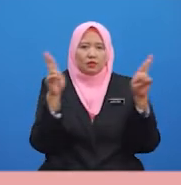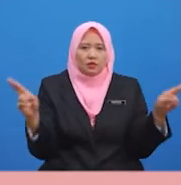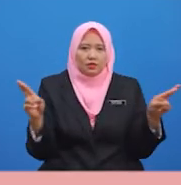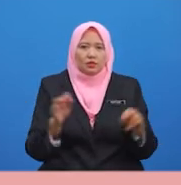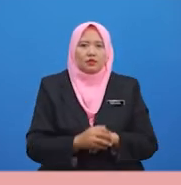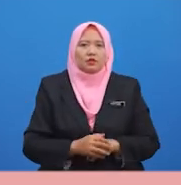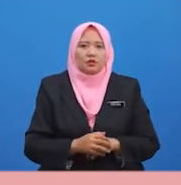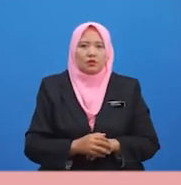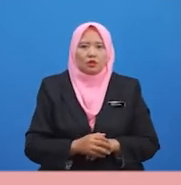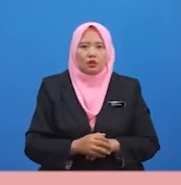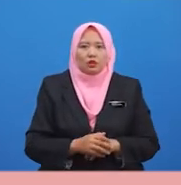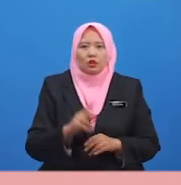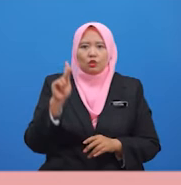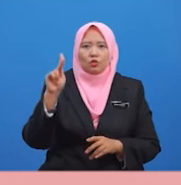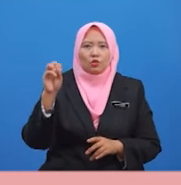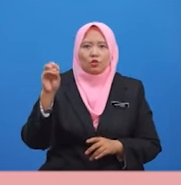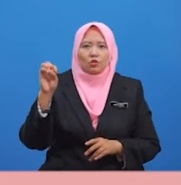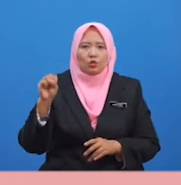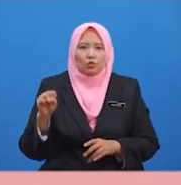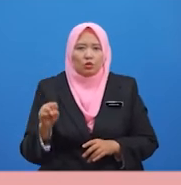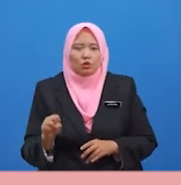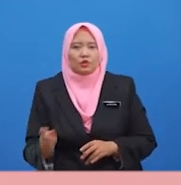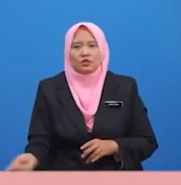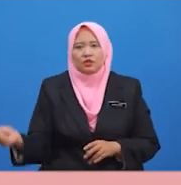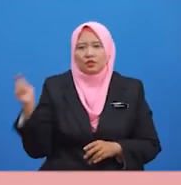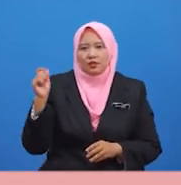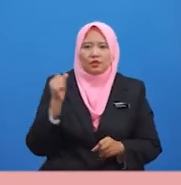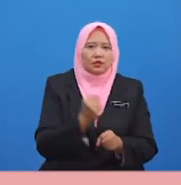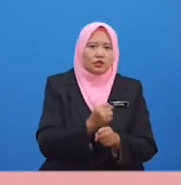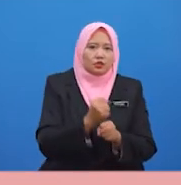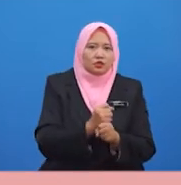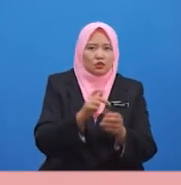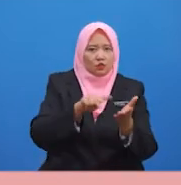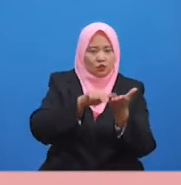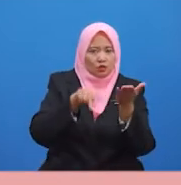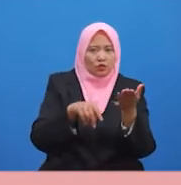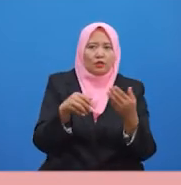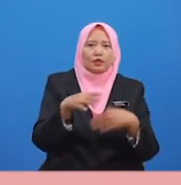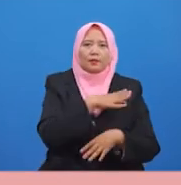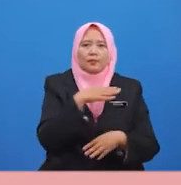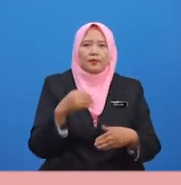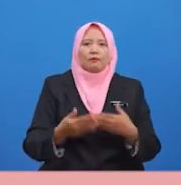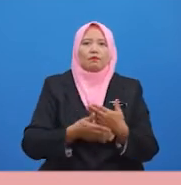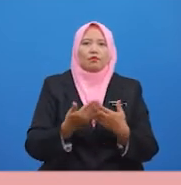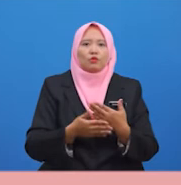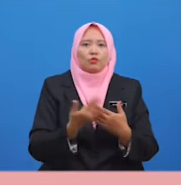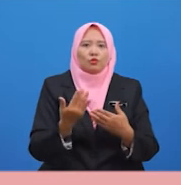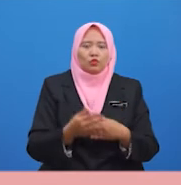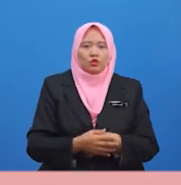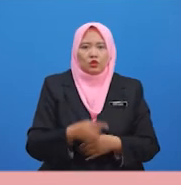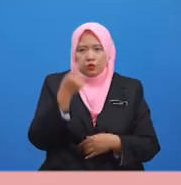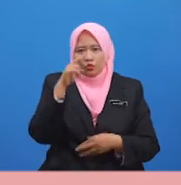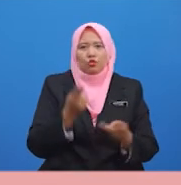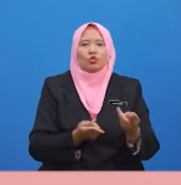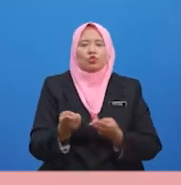dapat dikurangkan dan memudahkan pelanggan dalam urusan pembelian barang adalah